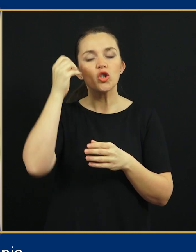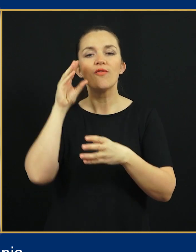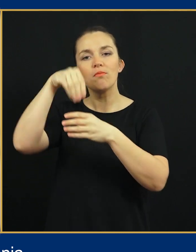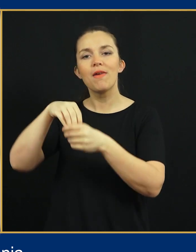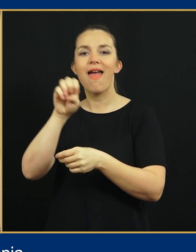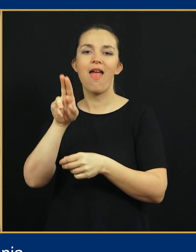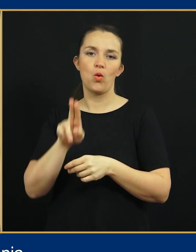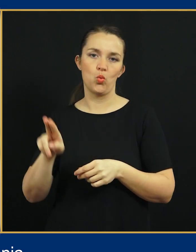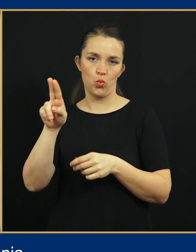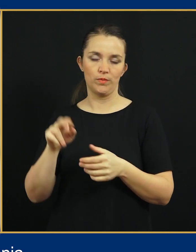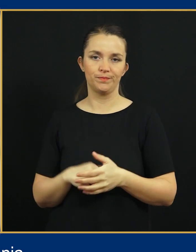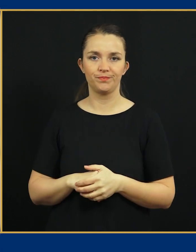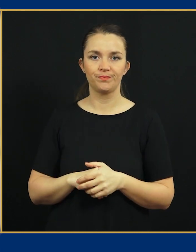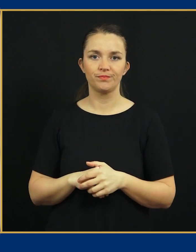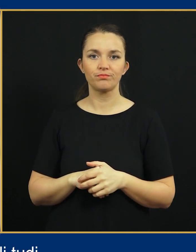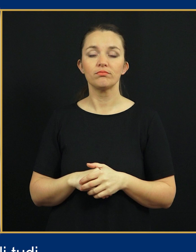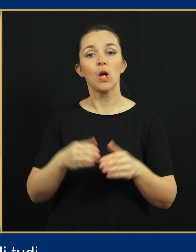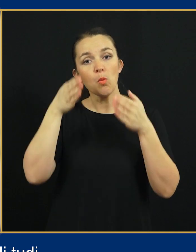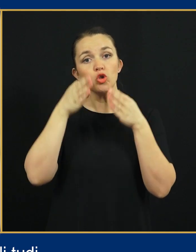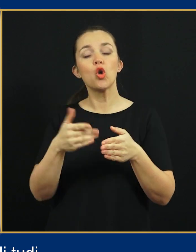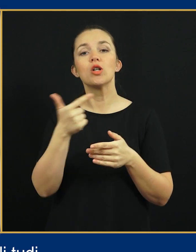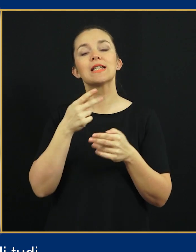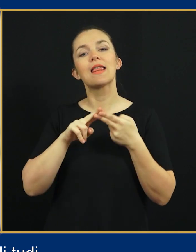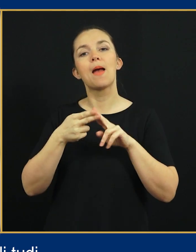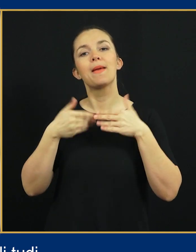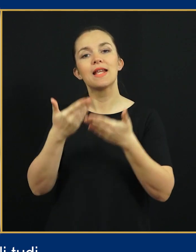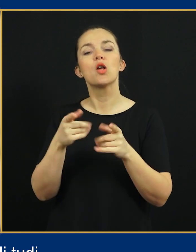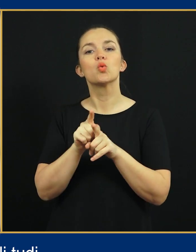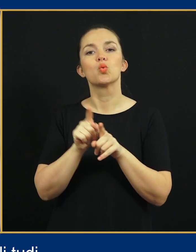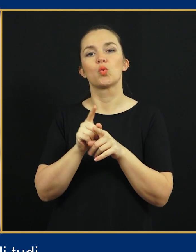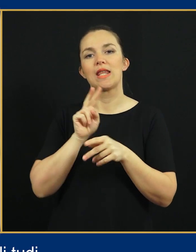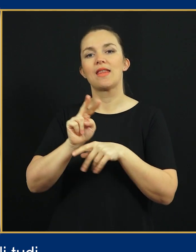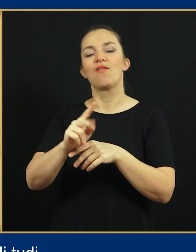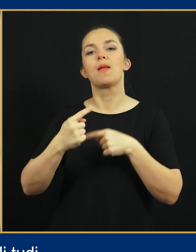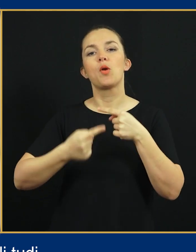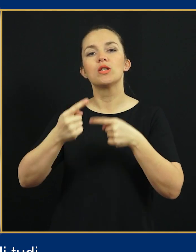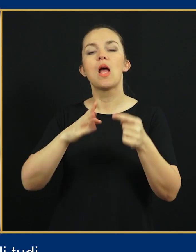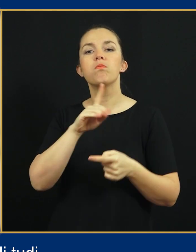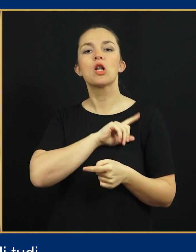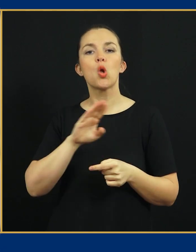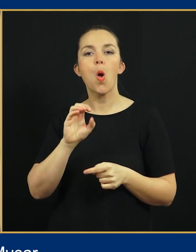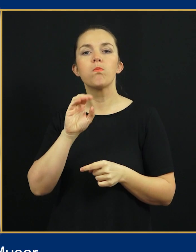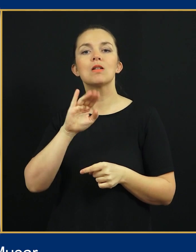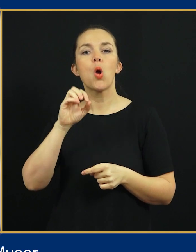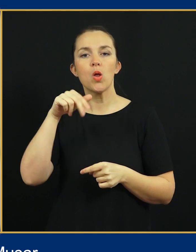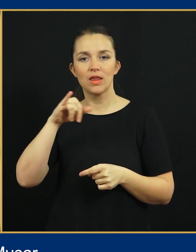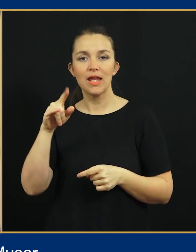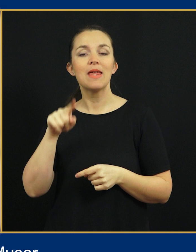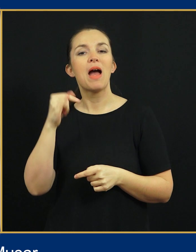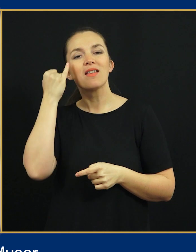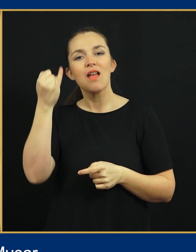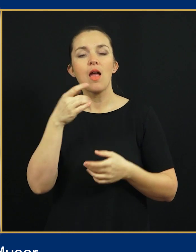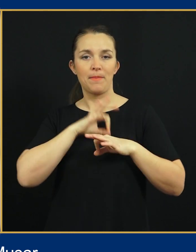v Evropski uniji. Pozornost pa sta namenili tudi nadaljevanju procesa Brdo-Brioni in